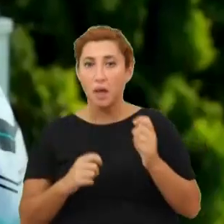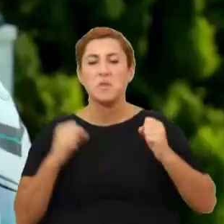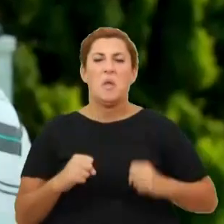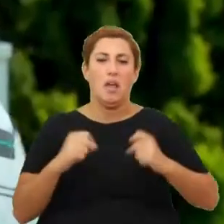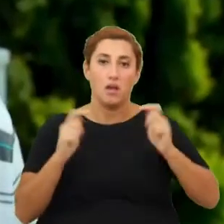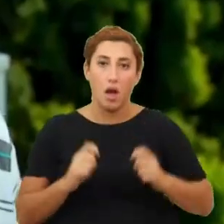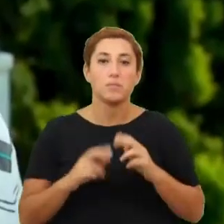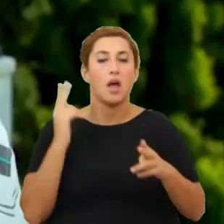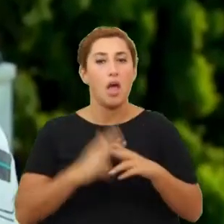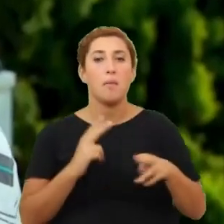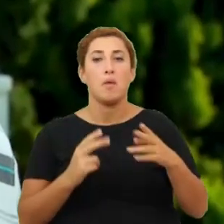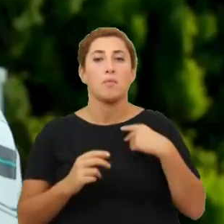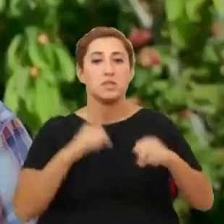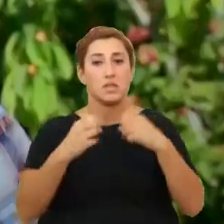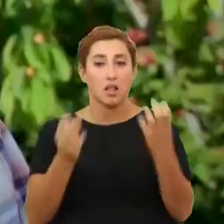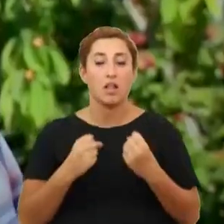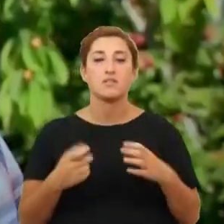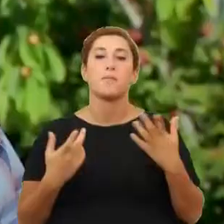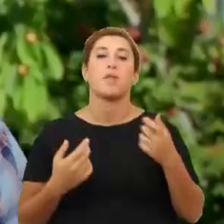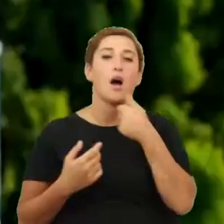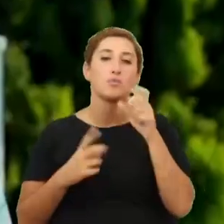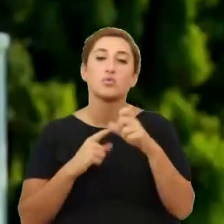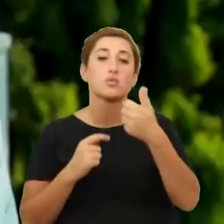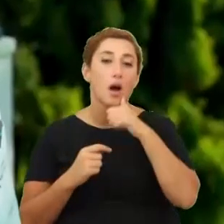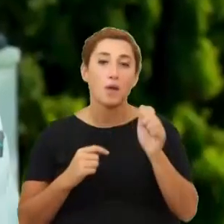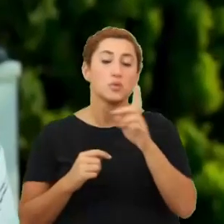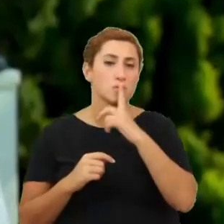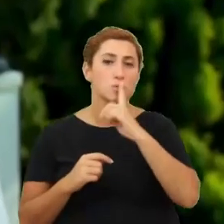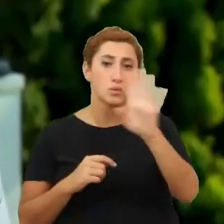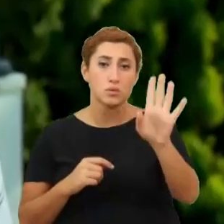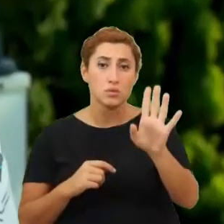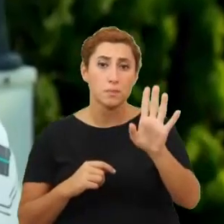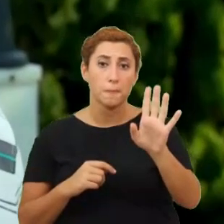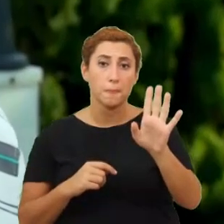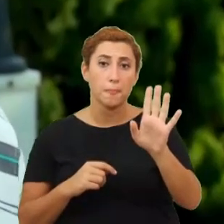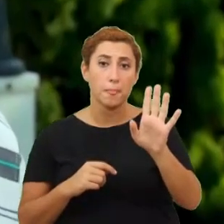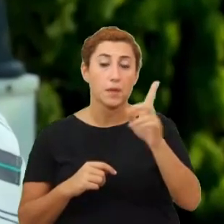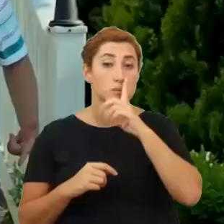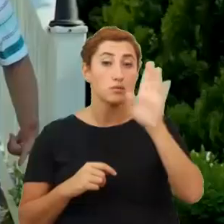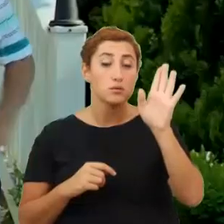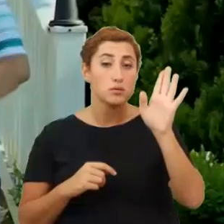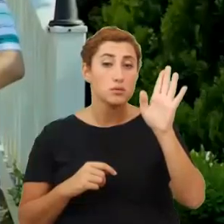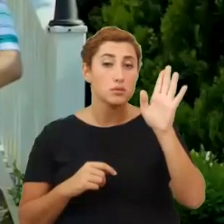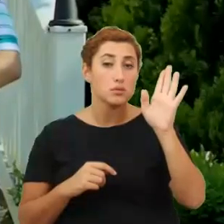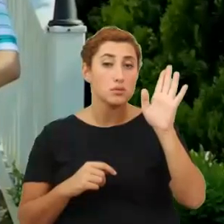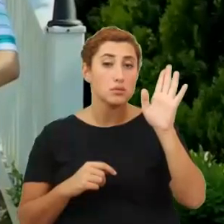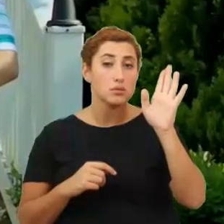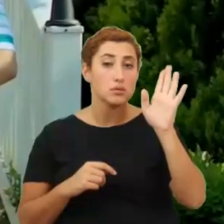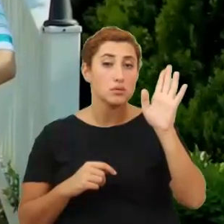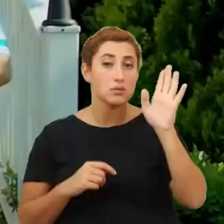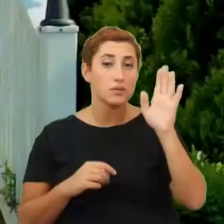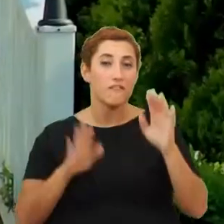depinse hemen bisiklet alacağım çocuğa. Ya ama Şükrü abi bak... Sus! Sus!